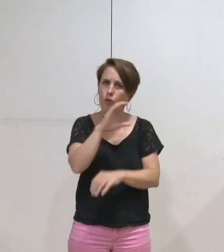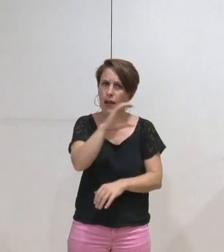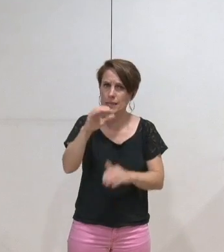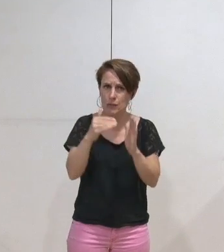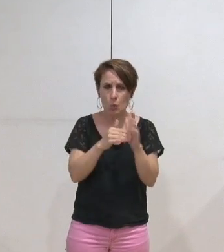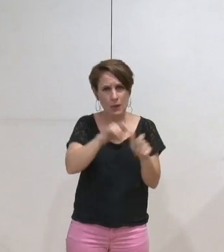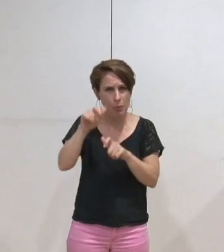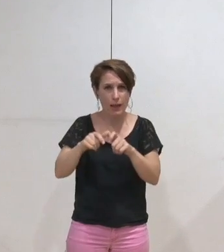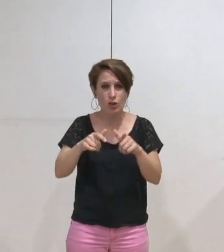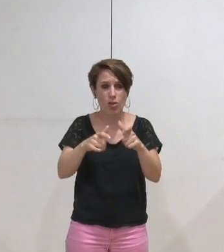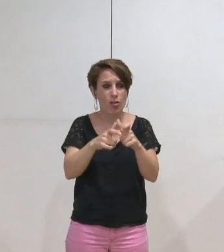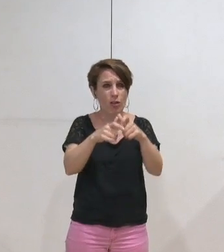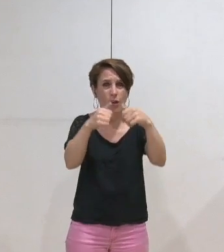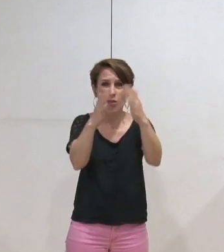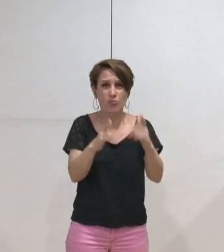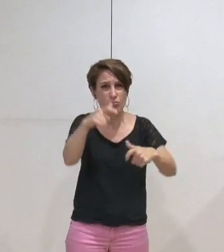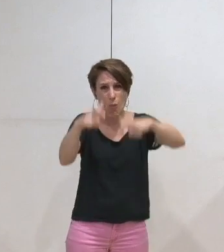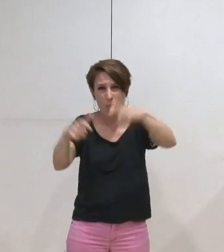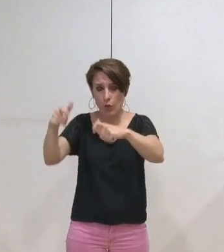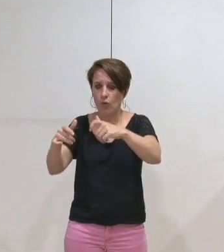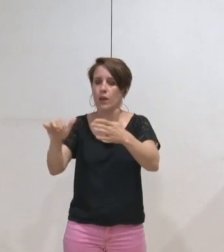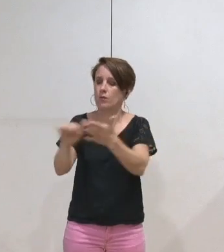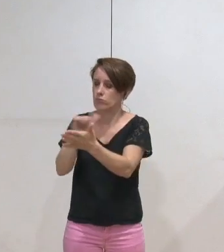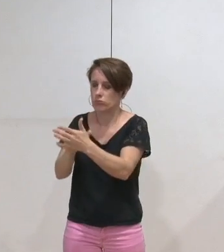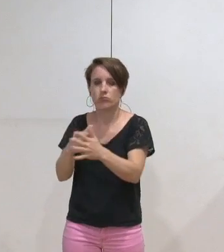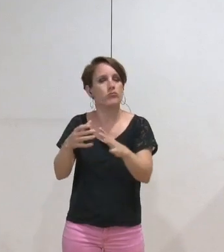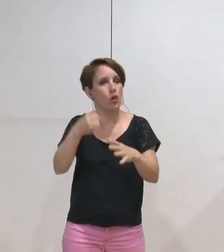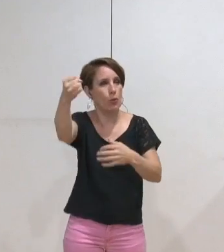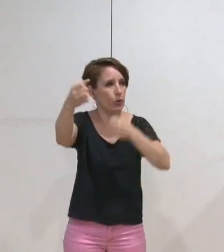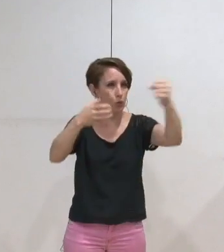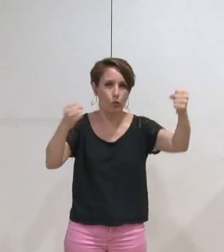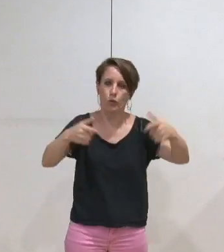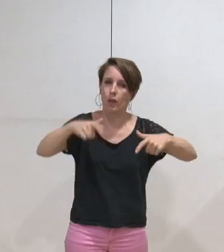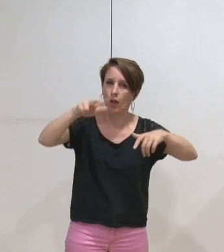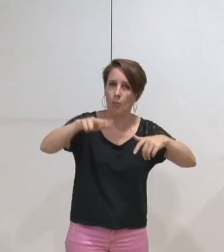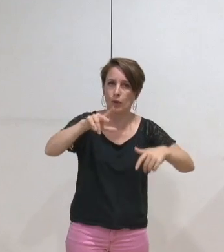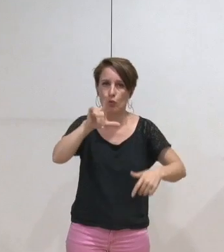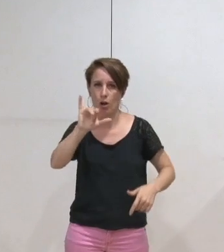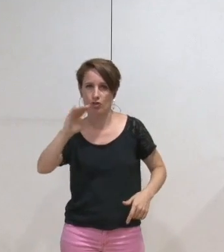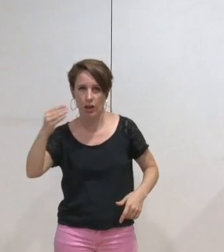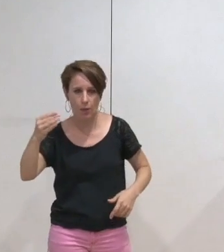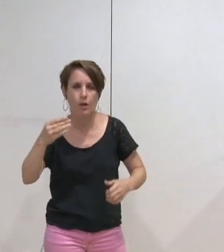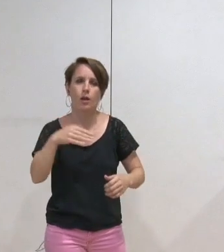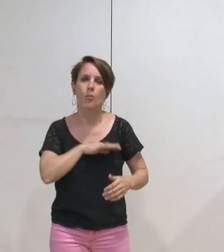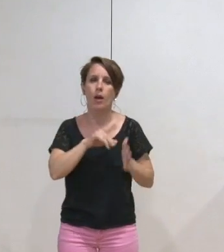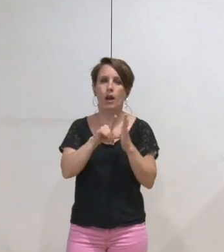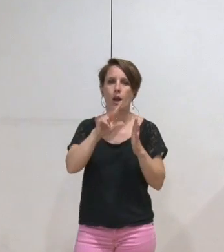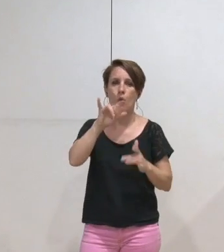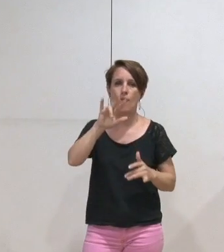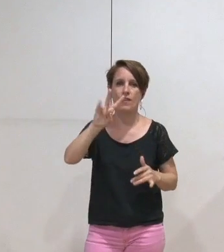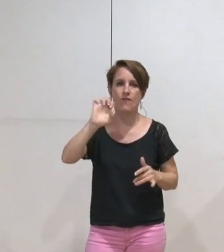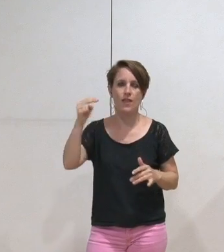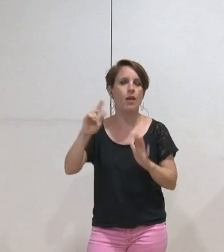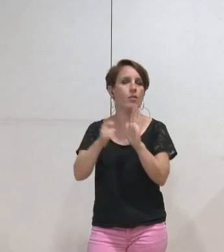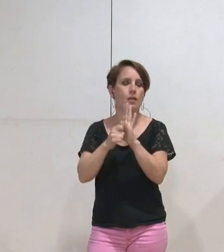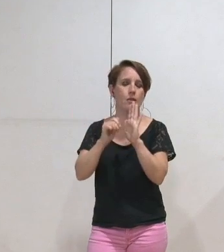relogé c'était les gouvernements de du général de Gaulle et George Pompidou qui l'ont fait avec la loi Vivien notamment en 72 quant